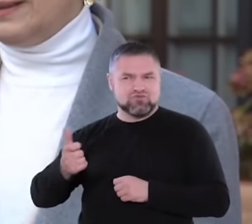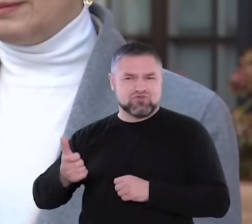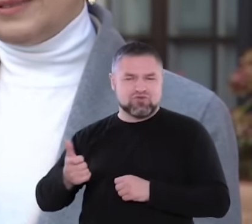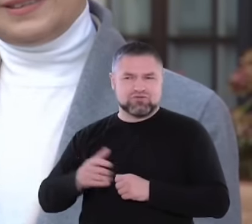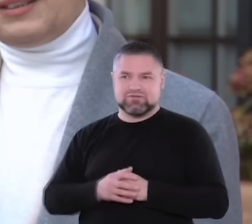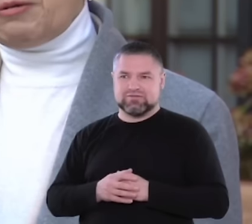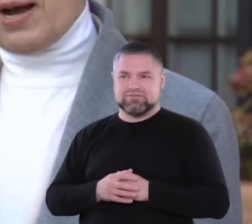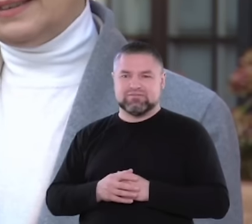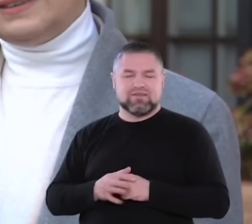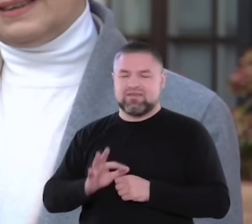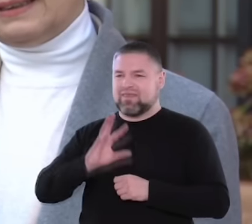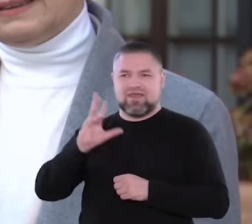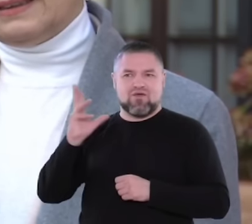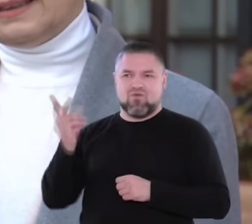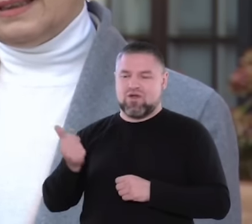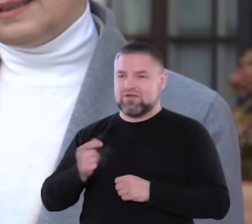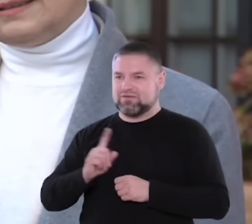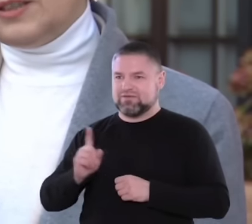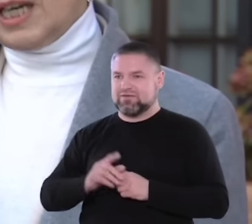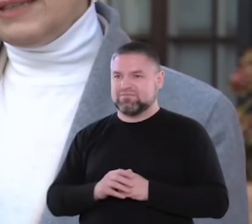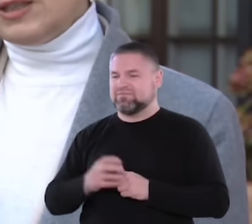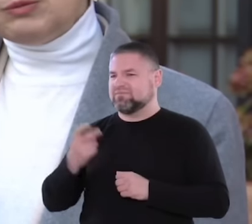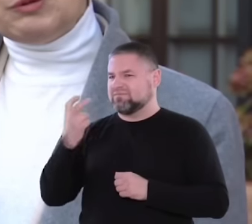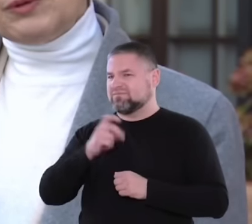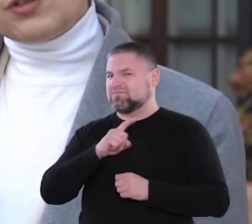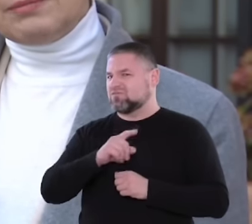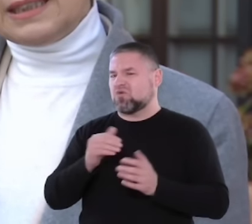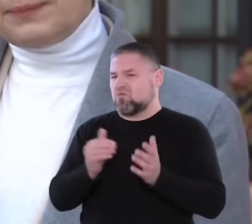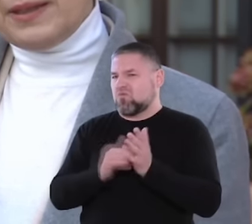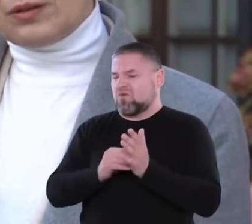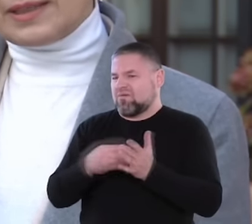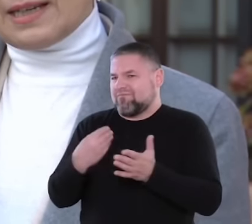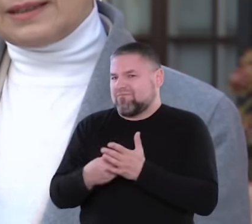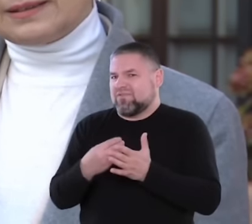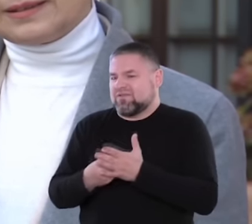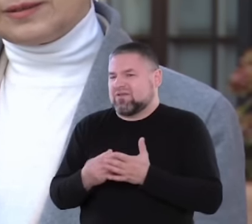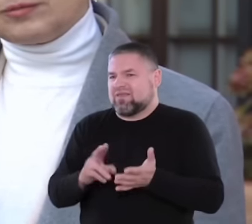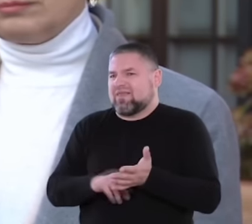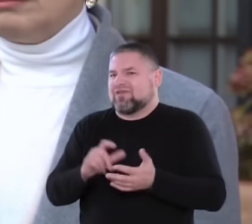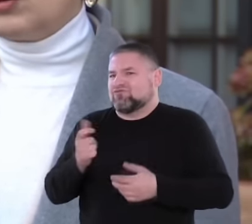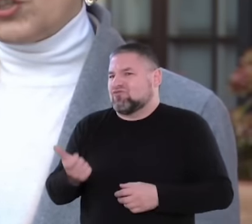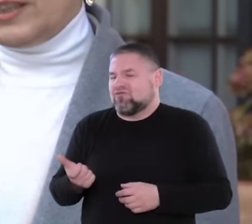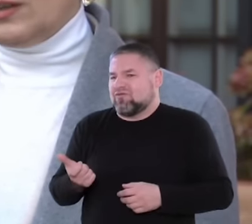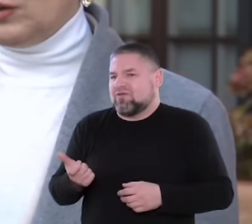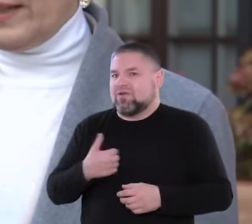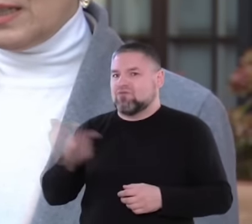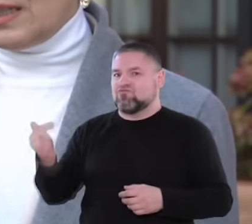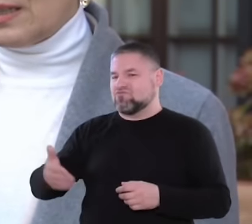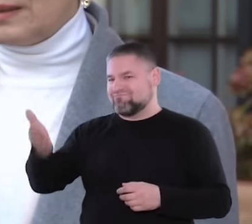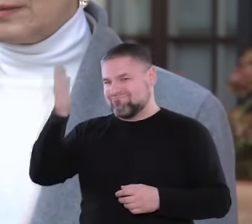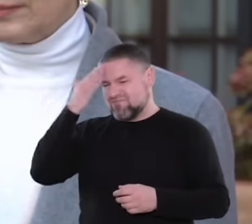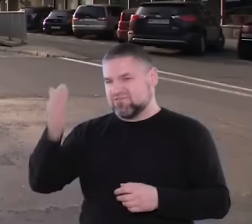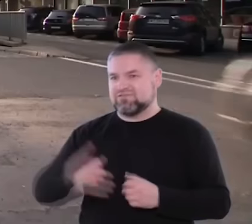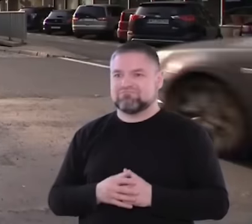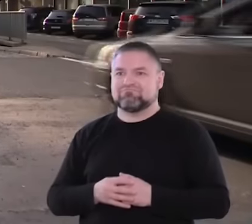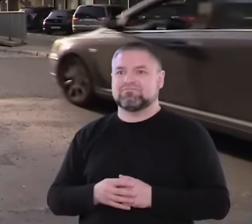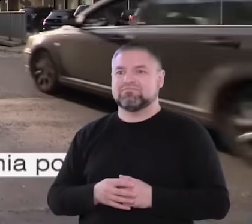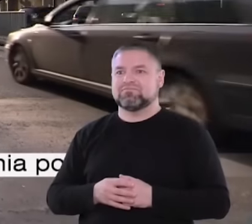plecami? Nieładnie. Ciekawe, na co mu były potrzebne te pieniądze. Muszę się tego dowiedzieć.